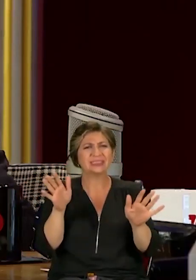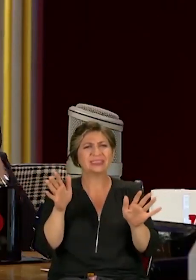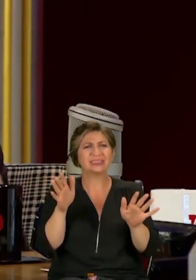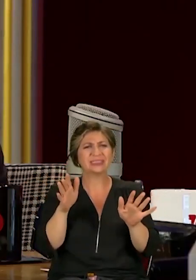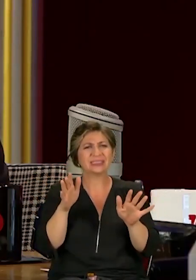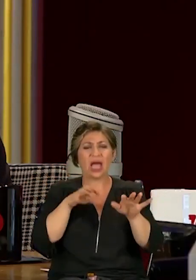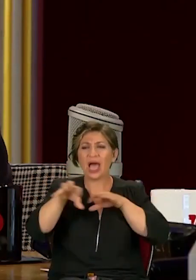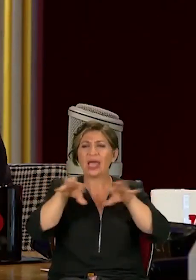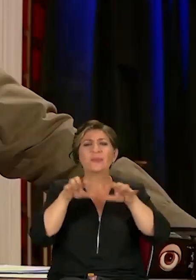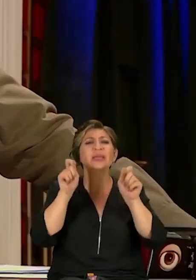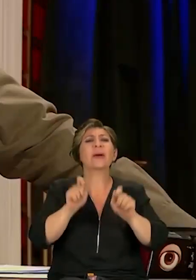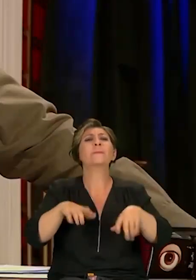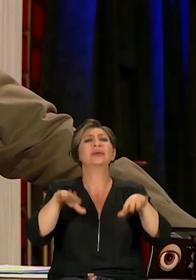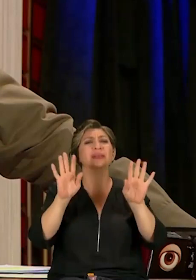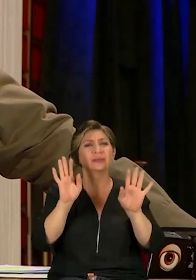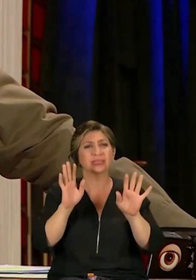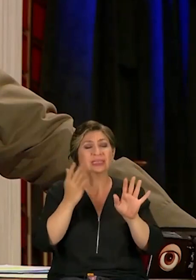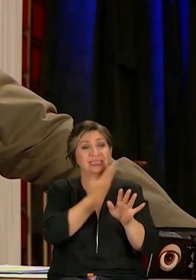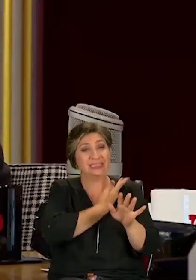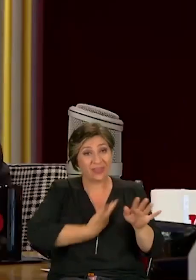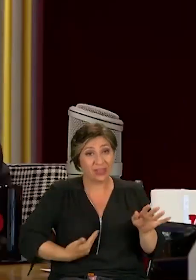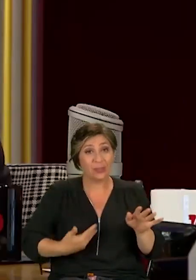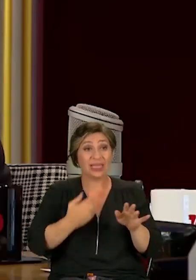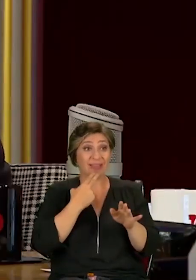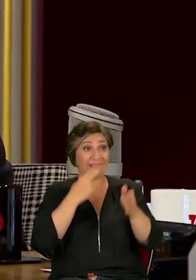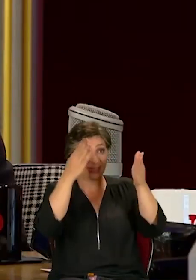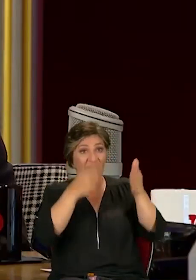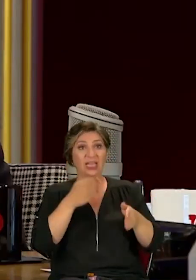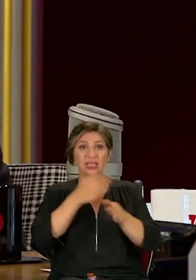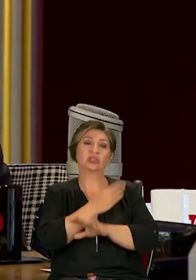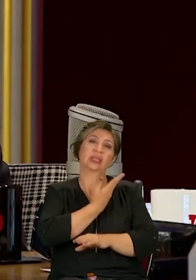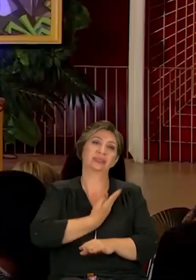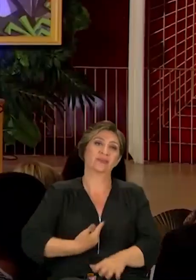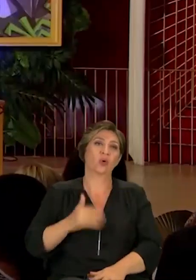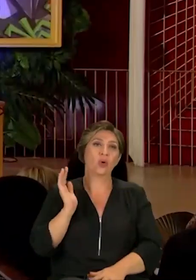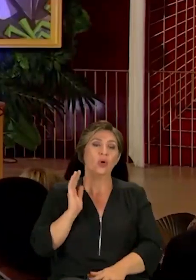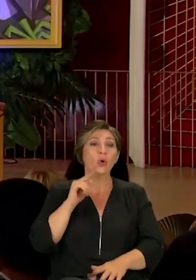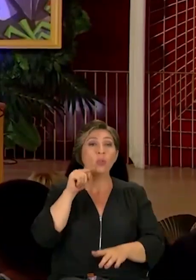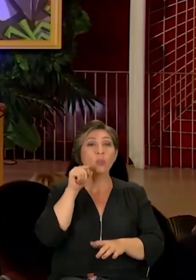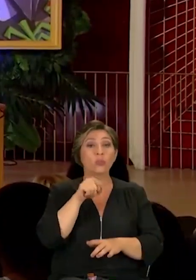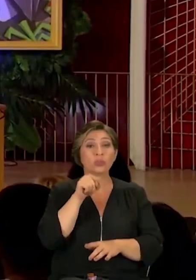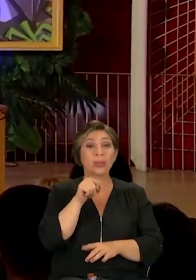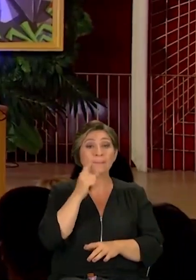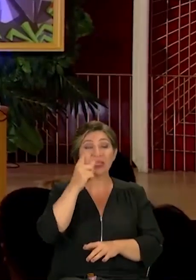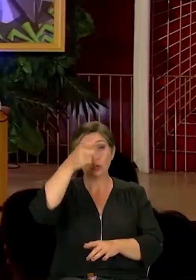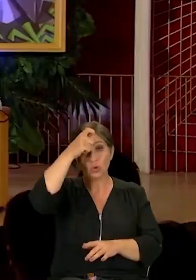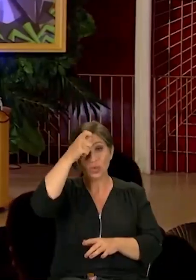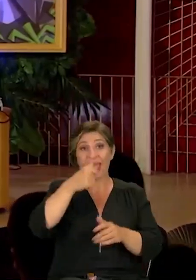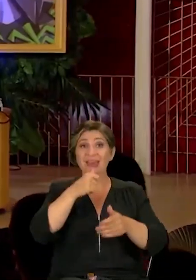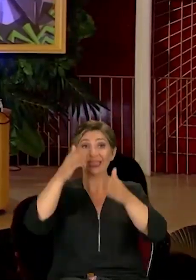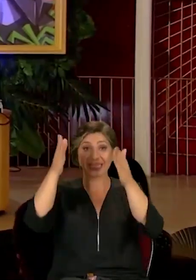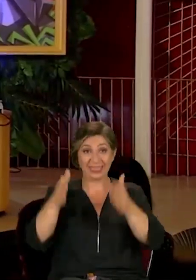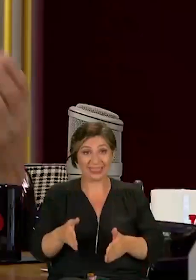rasizmus yapmadan, ayırmadan sevdi mi kadınını gerçekten seviyor. Yani burada bir Türk